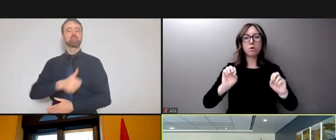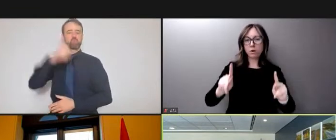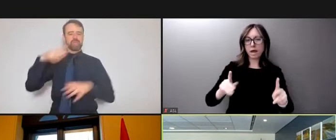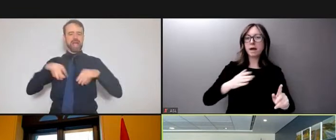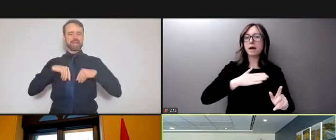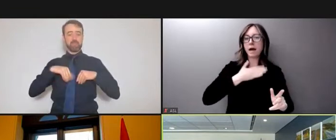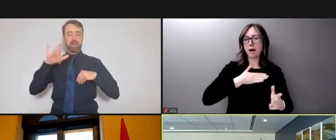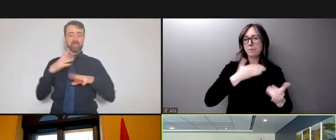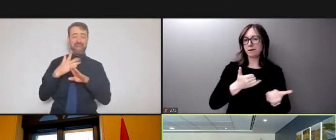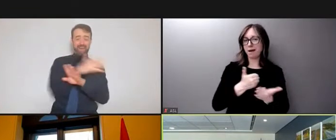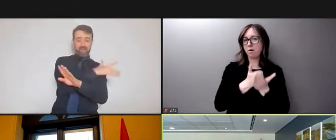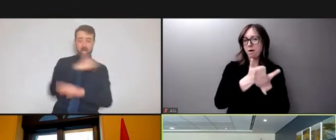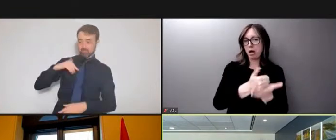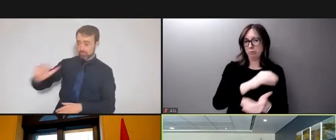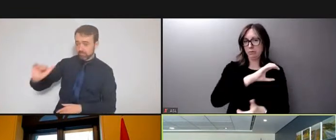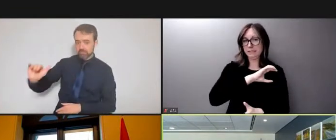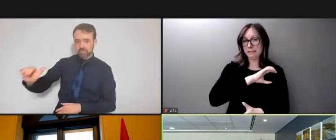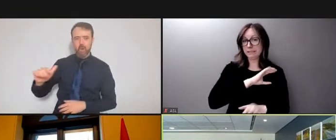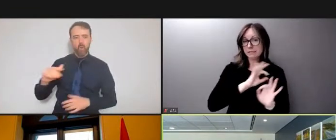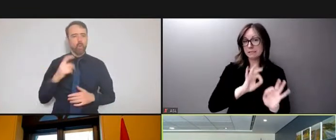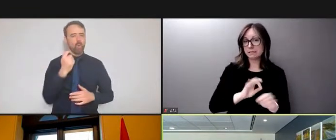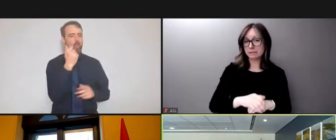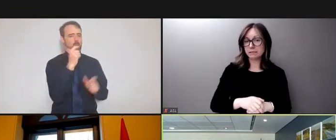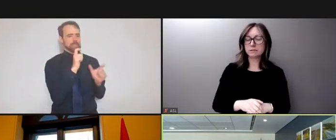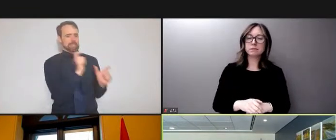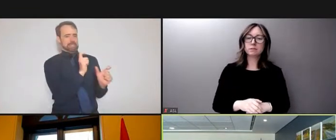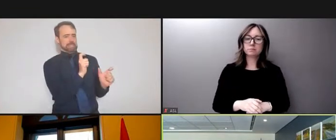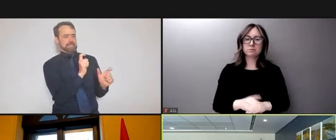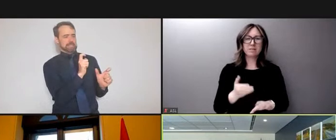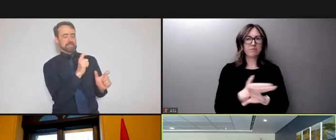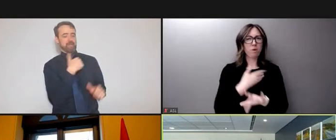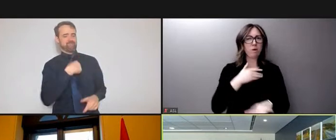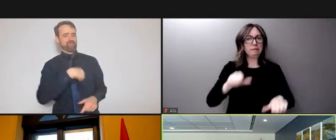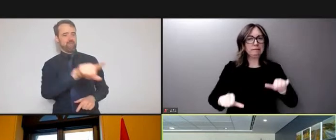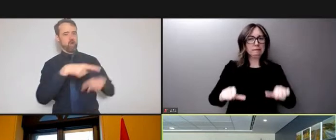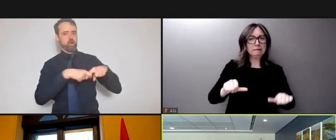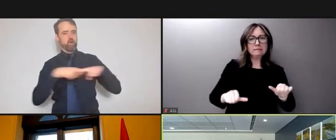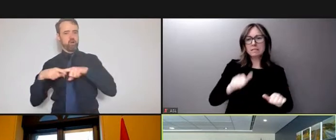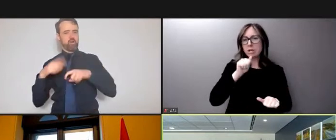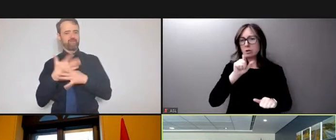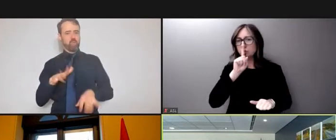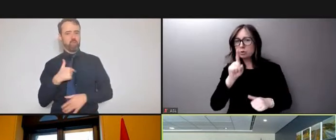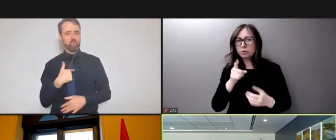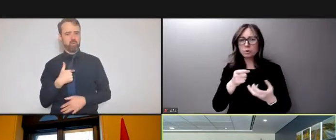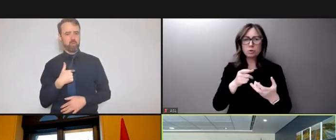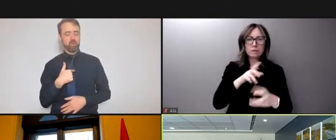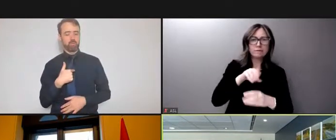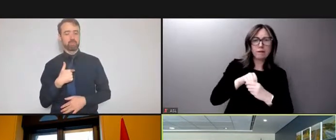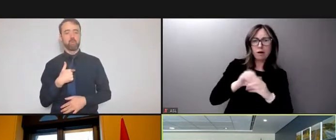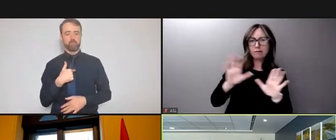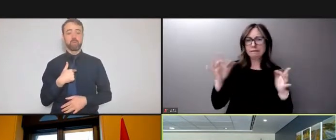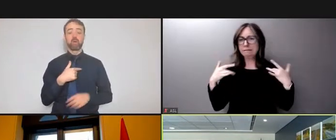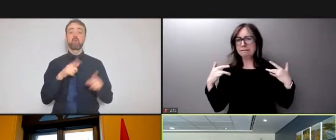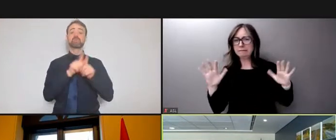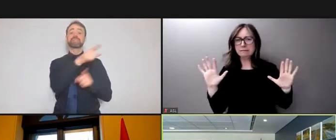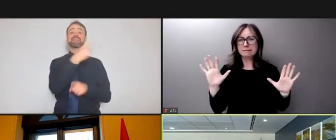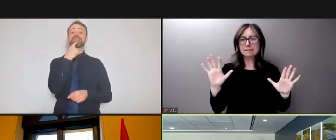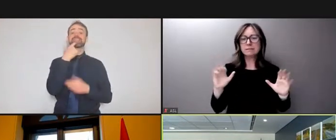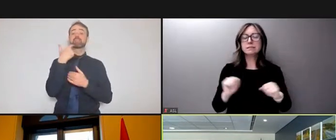démontré des fortes réticences. Et les propriétaires des camions sont